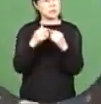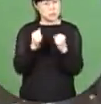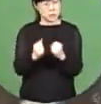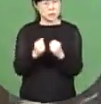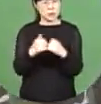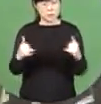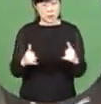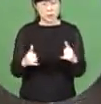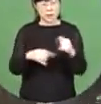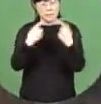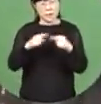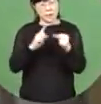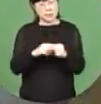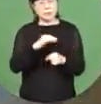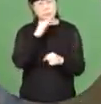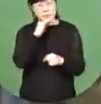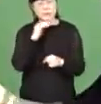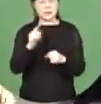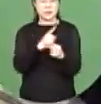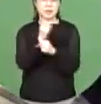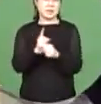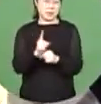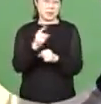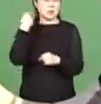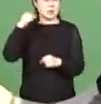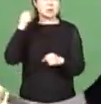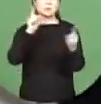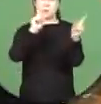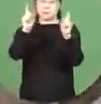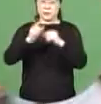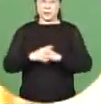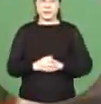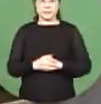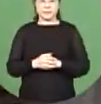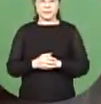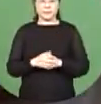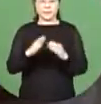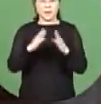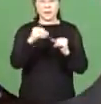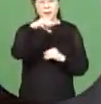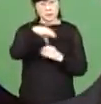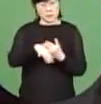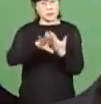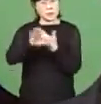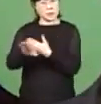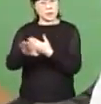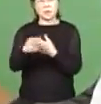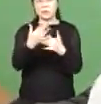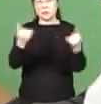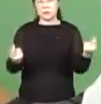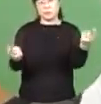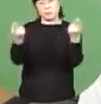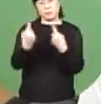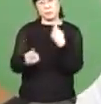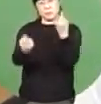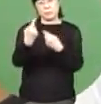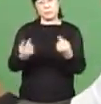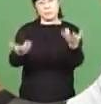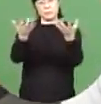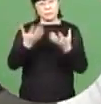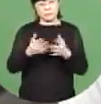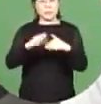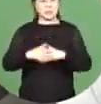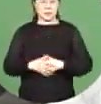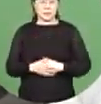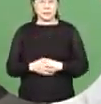者が毎年楽しみにしている1年に1度の4つ明日のです園内外からたくさんの人が会場に足を運び